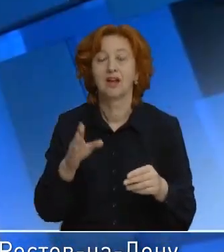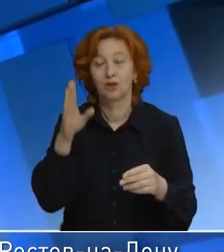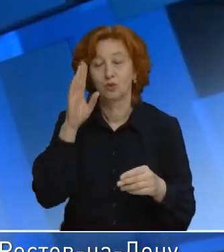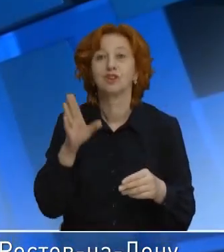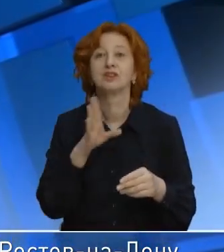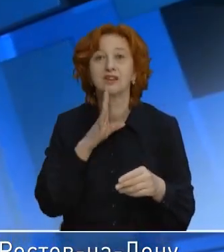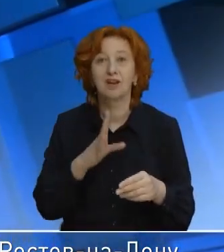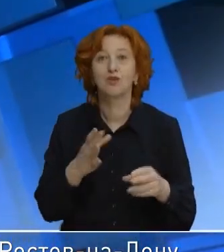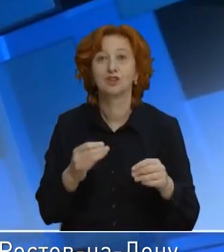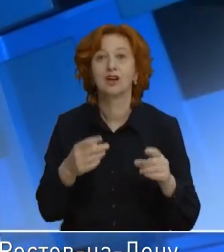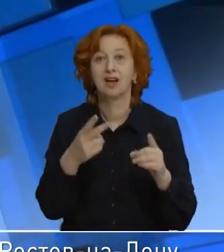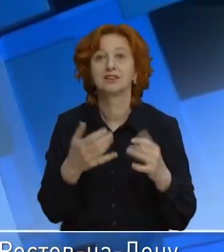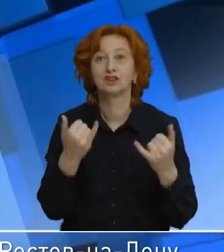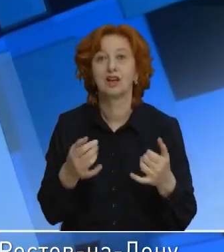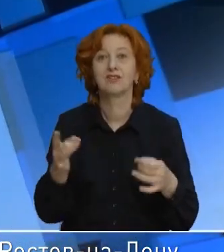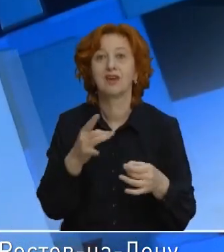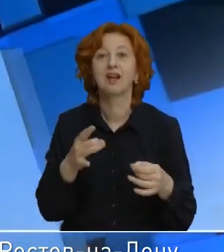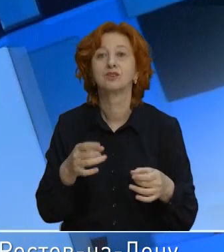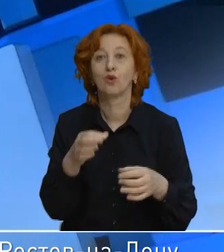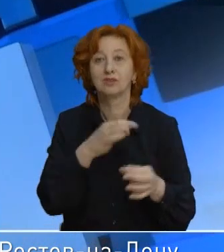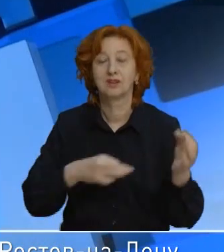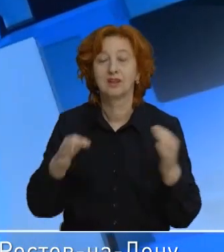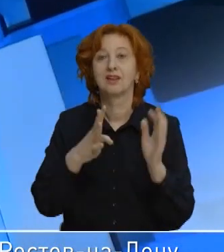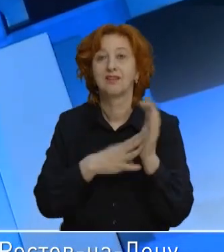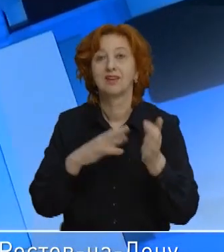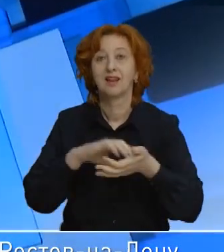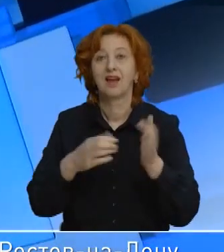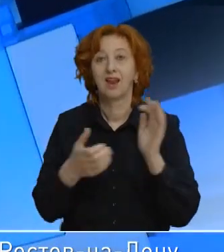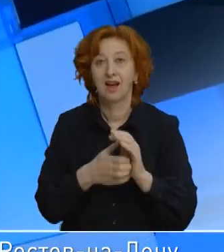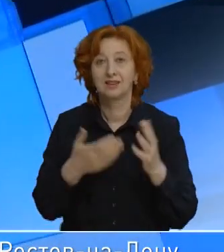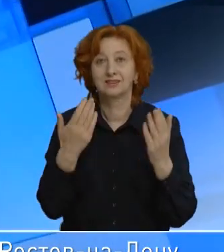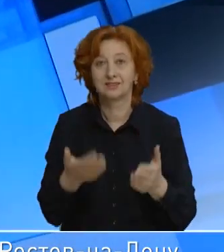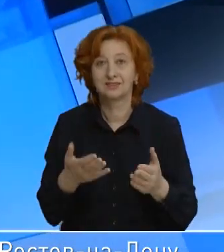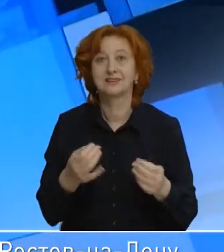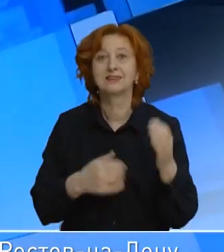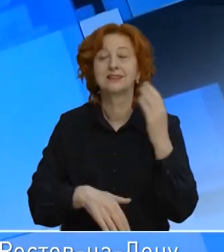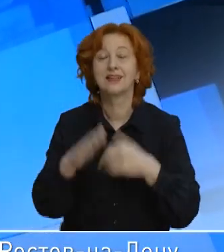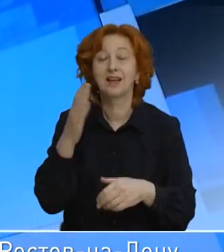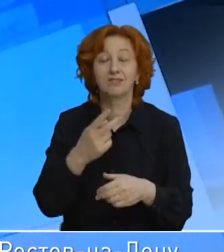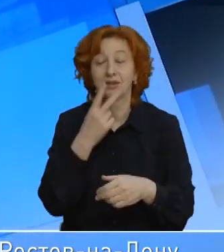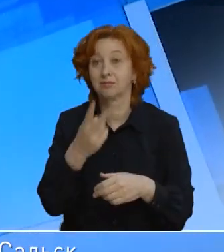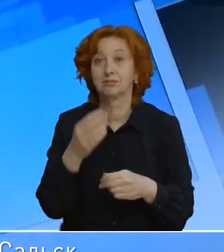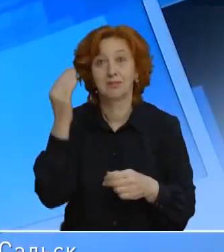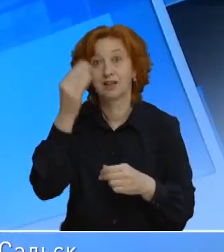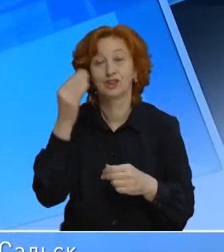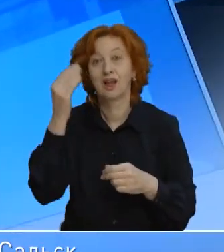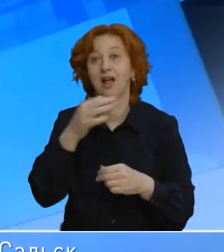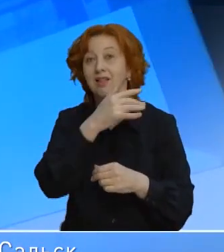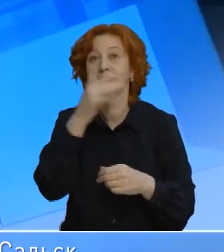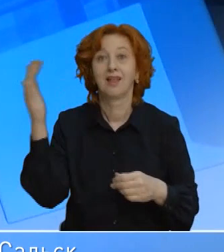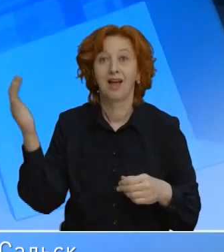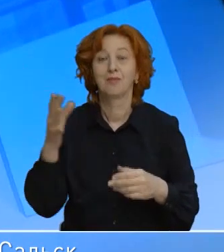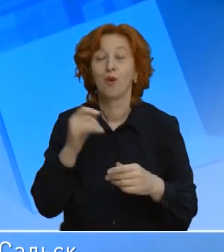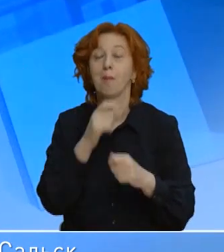девушек. Один из призеров – ростовский девятиклассник Дмитрий Шин. Он с детства грезит небом, и организаторы конкурса сделали для